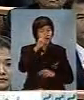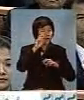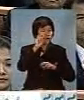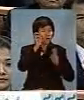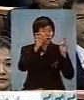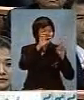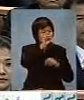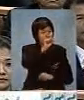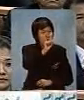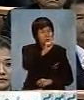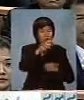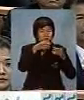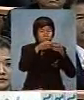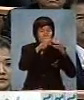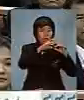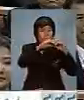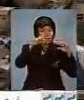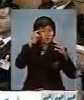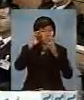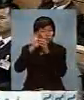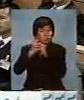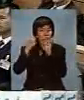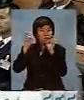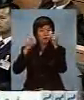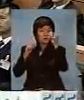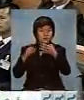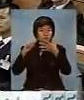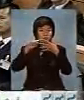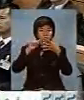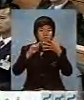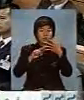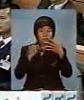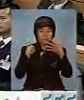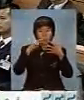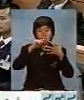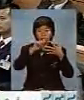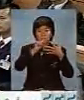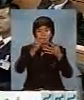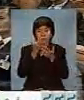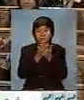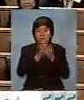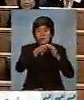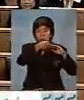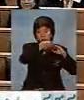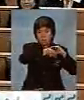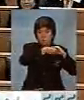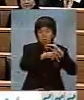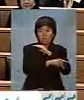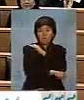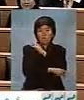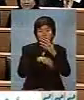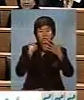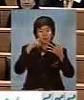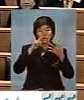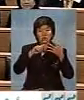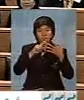ฝ่ายค้านมีความเป็นห่วงอยู่4ประเด็นใหญ่ๆคือเป็นห่วงเรื่องการทุจริตคอร์รัปชันเป็นห่วงเรื่อง